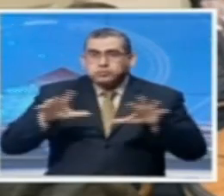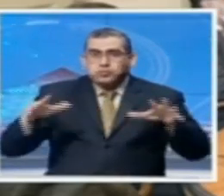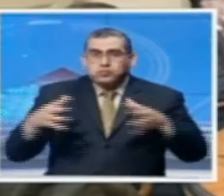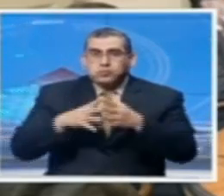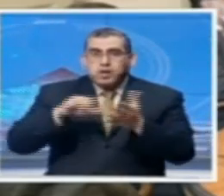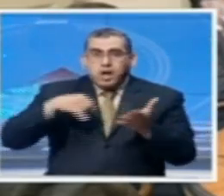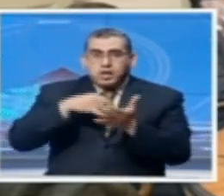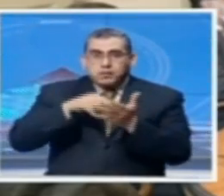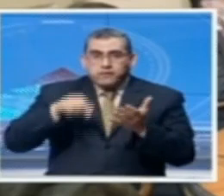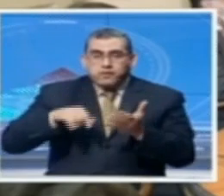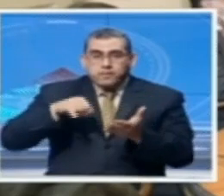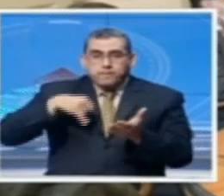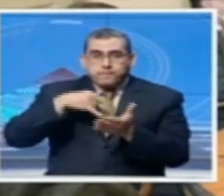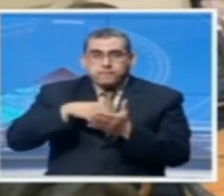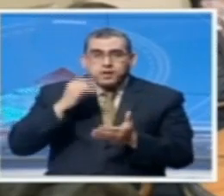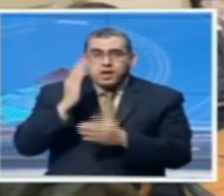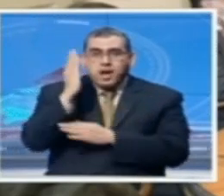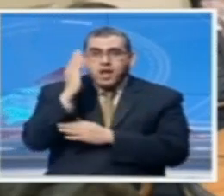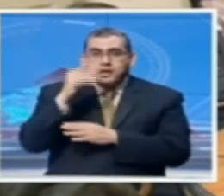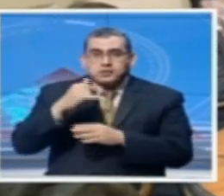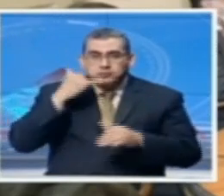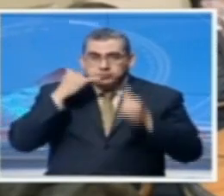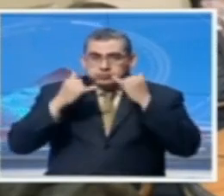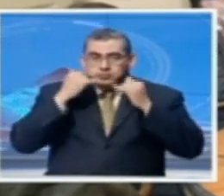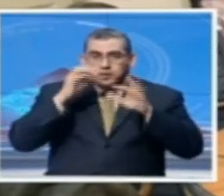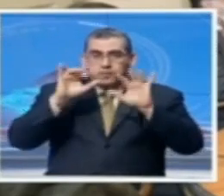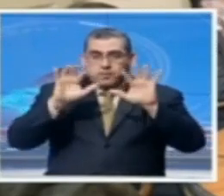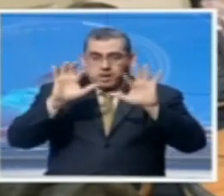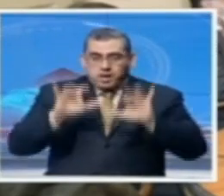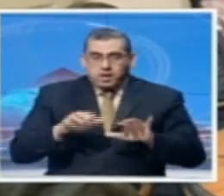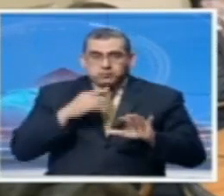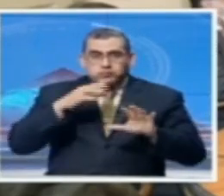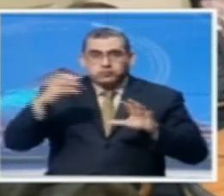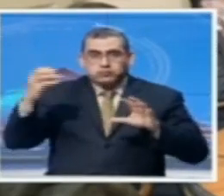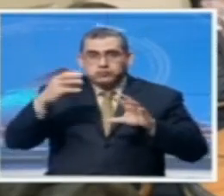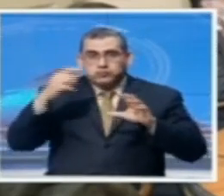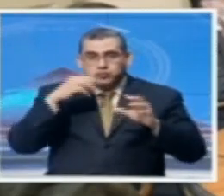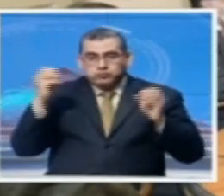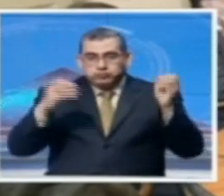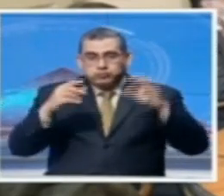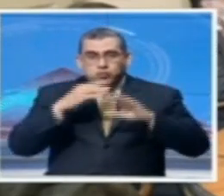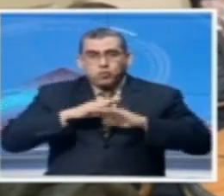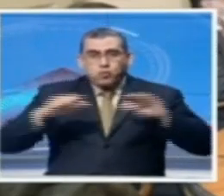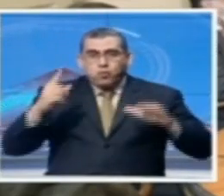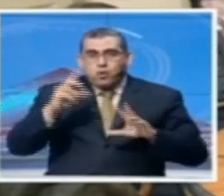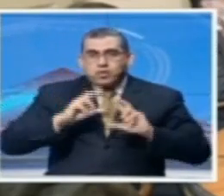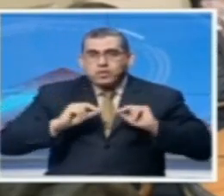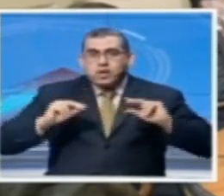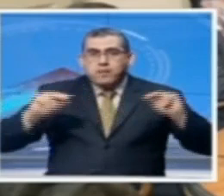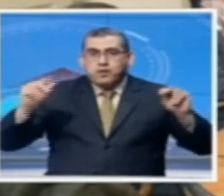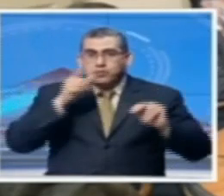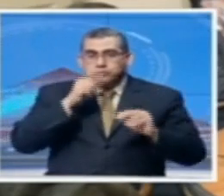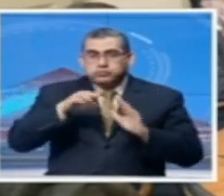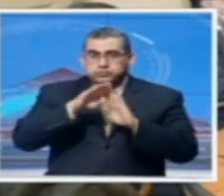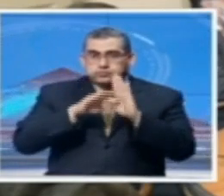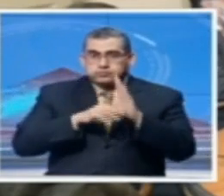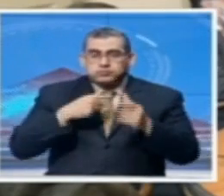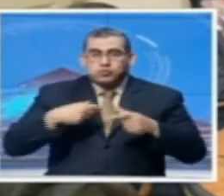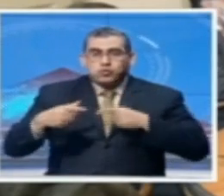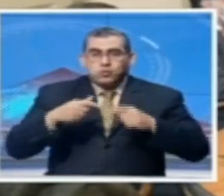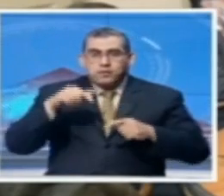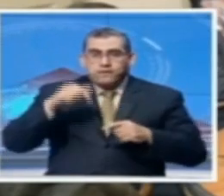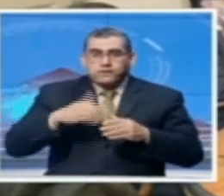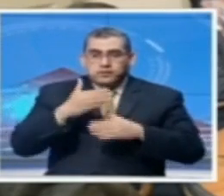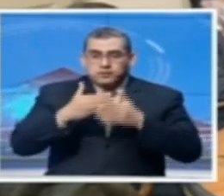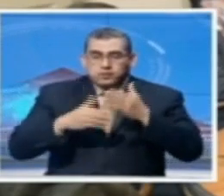فيها المراكز الرئيسة للاتصالات والبيانات الموحدة للدولة والتجهيزات التكنولوجية